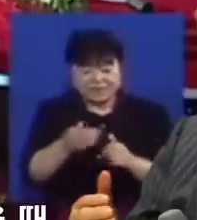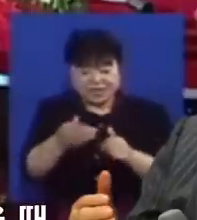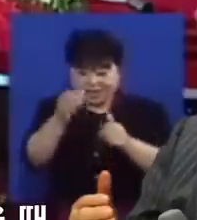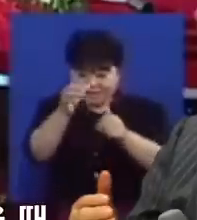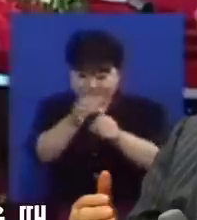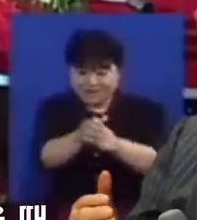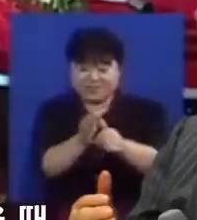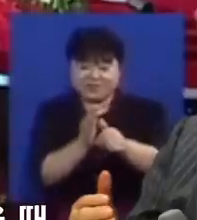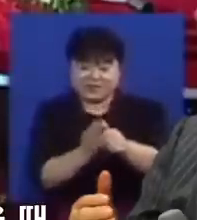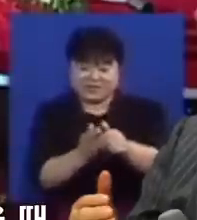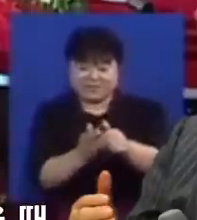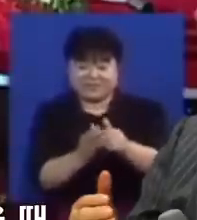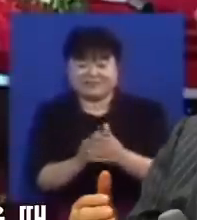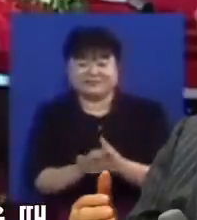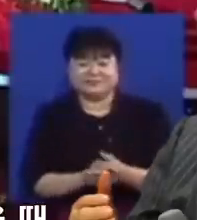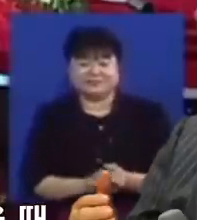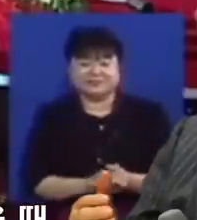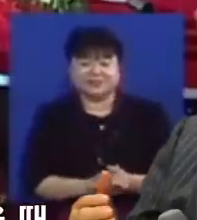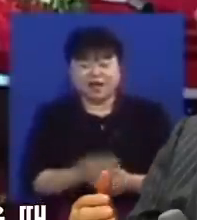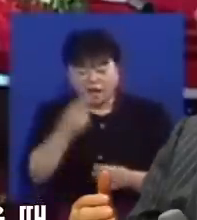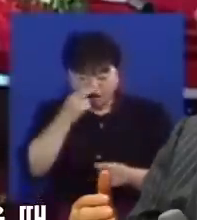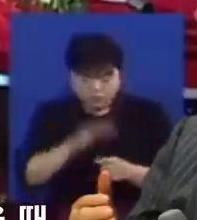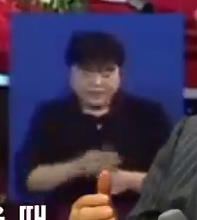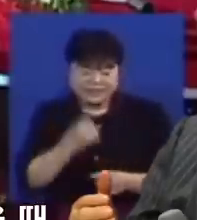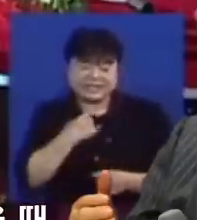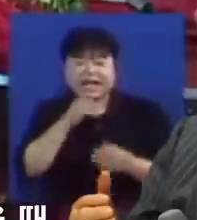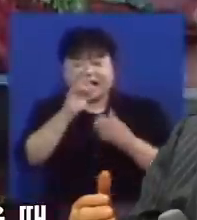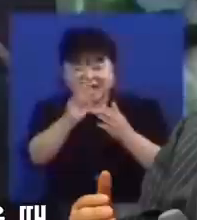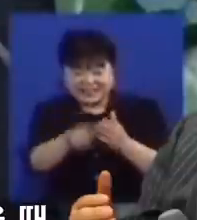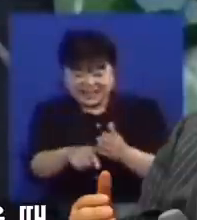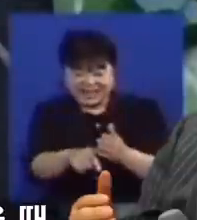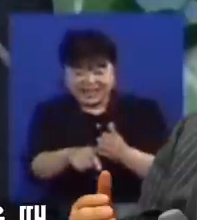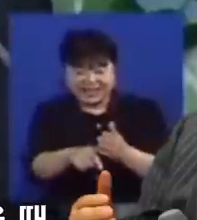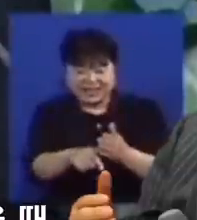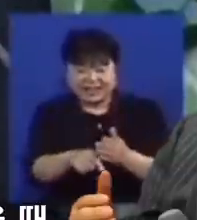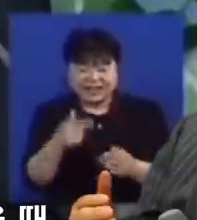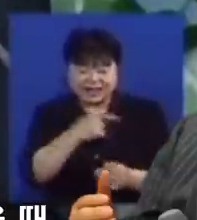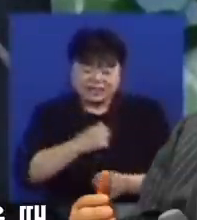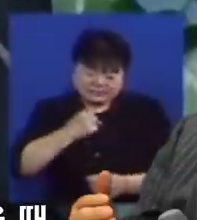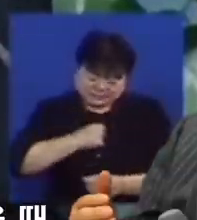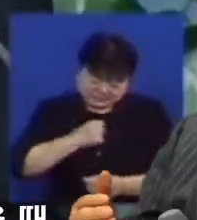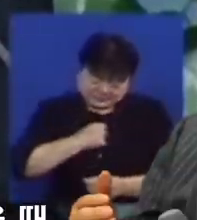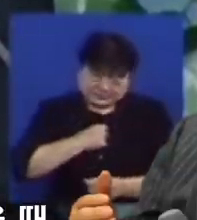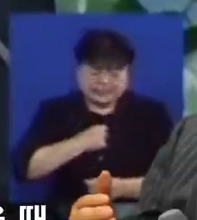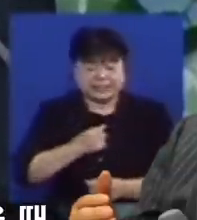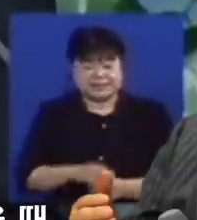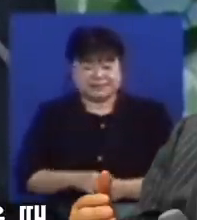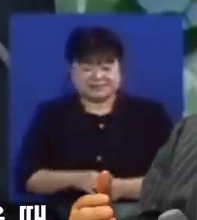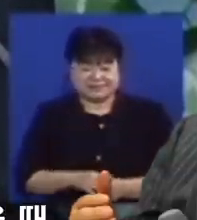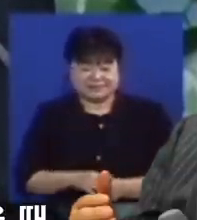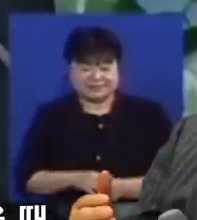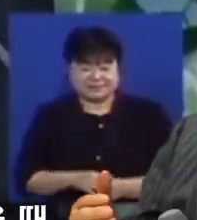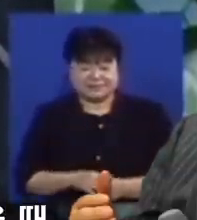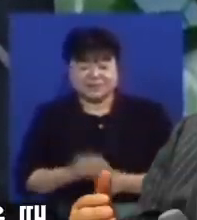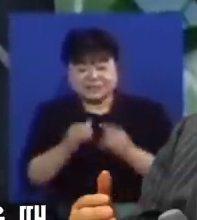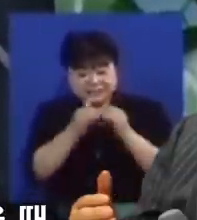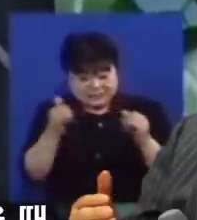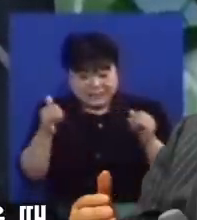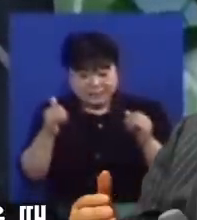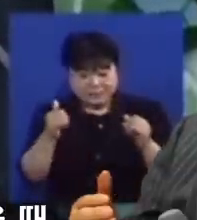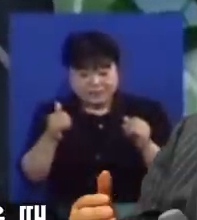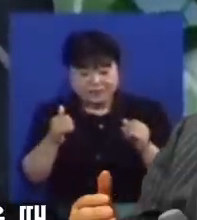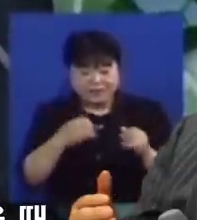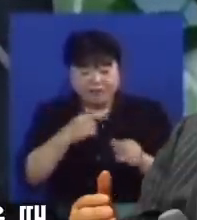맡겨버려야 되는 것입니다. 우리가 억울한 일을 당해서 가슴을 치게 될지라도 사람들은 다